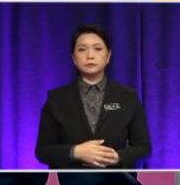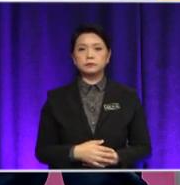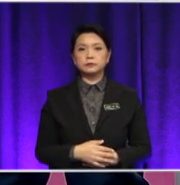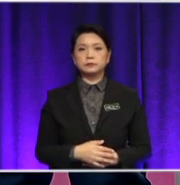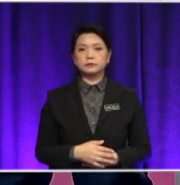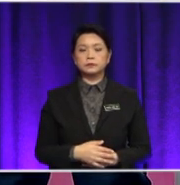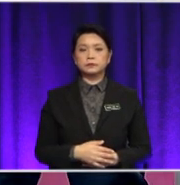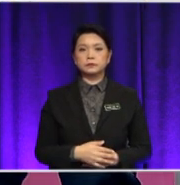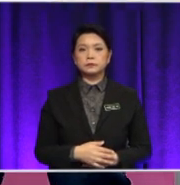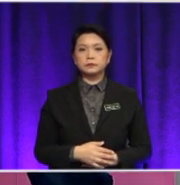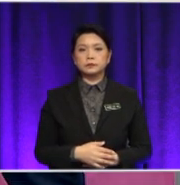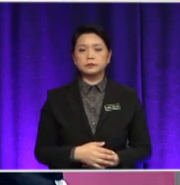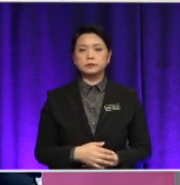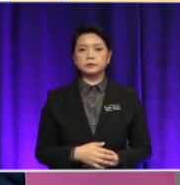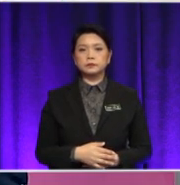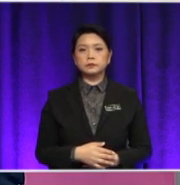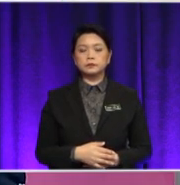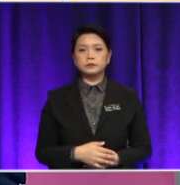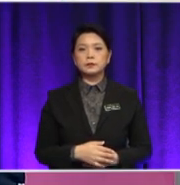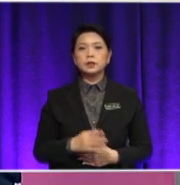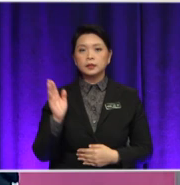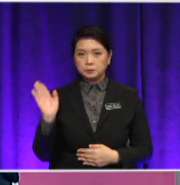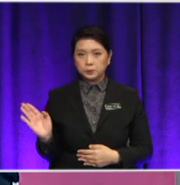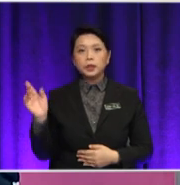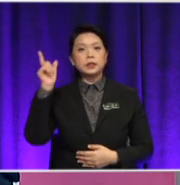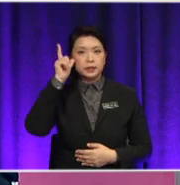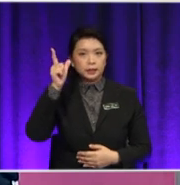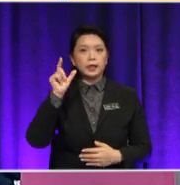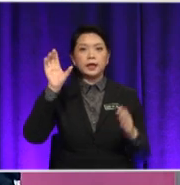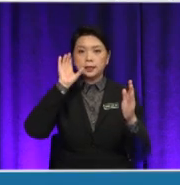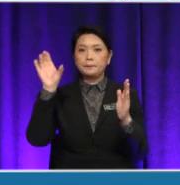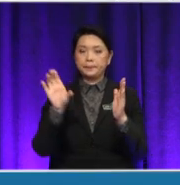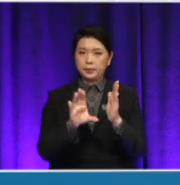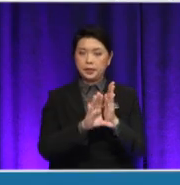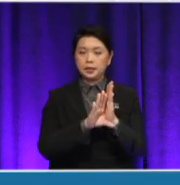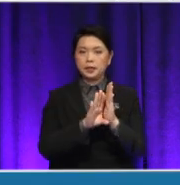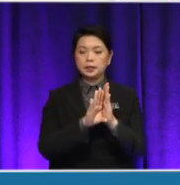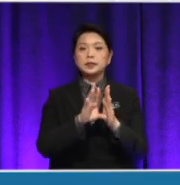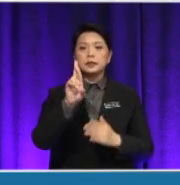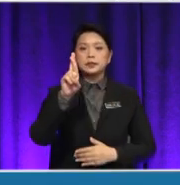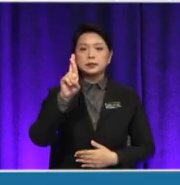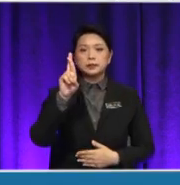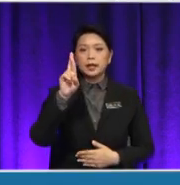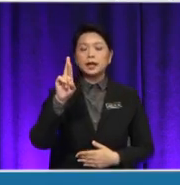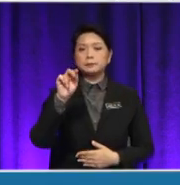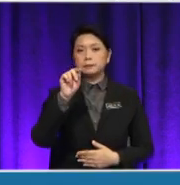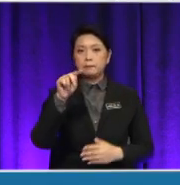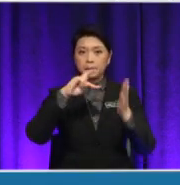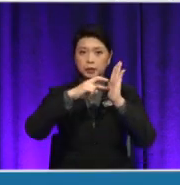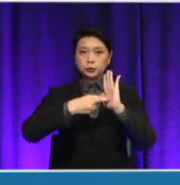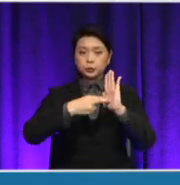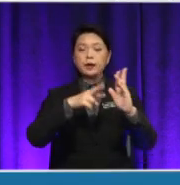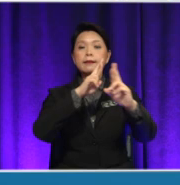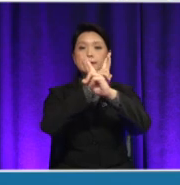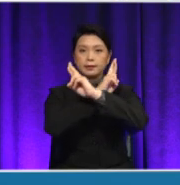Lagi. Okey, ini adalah gambarannya. Rest. Okay. Eh? Rest tu adalah rehat. Okay, kita tengok keadaan